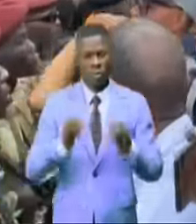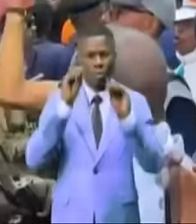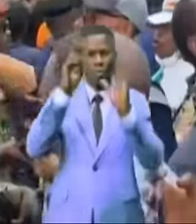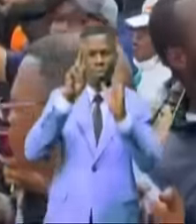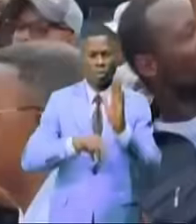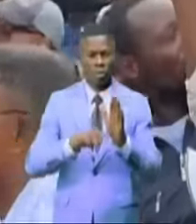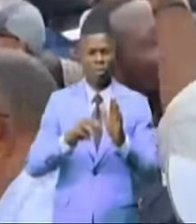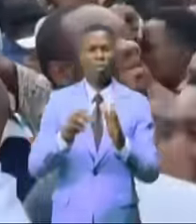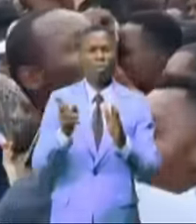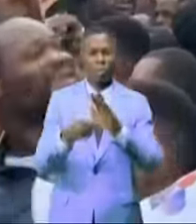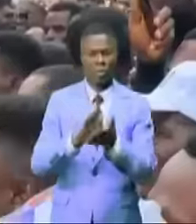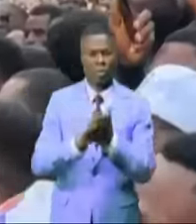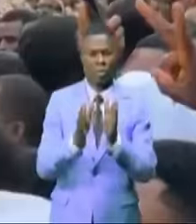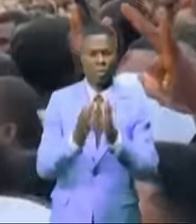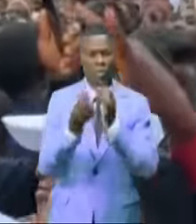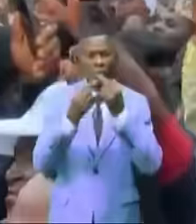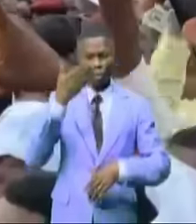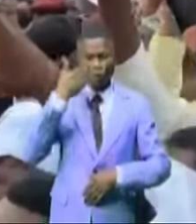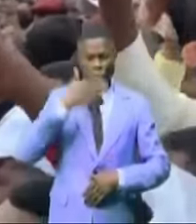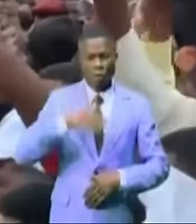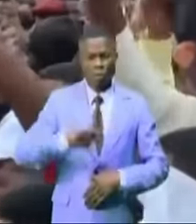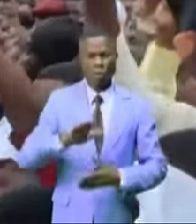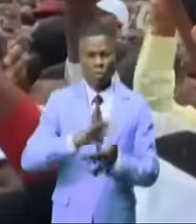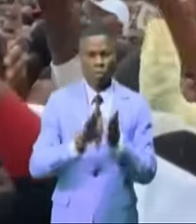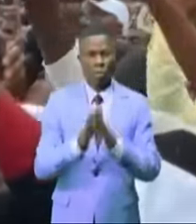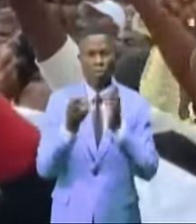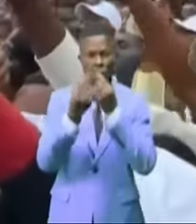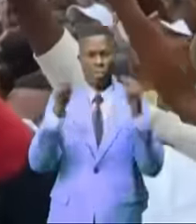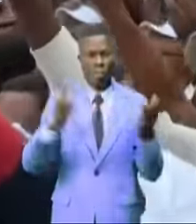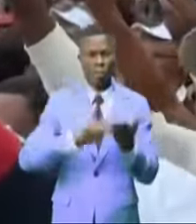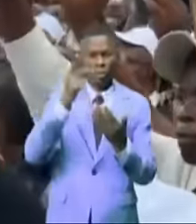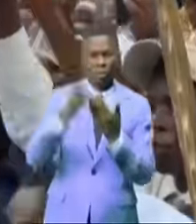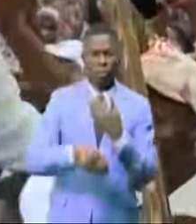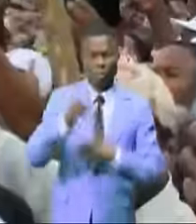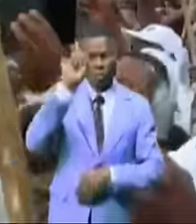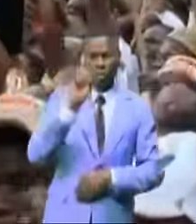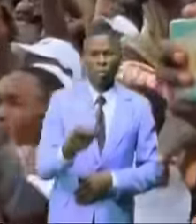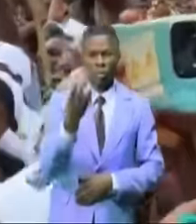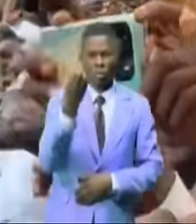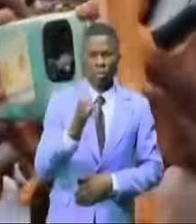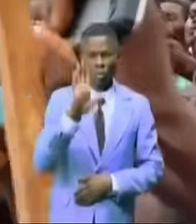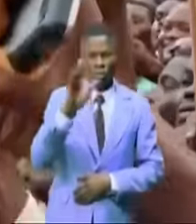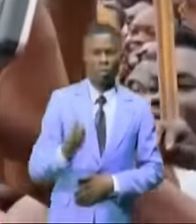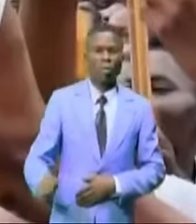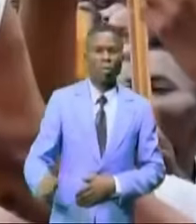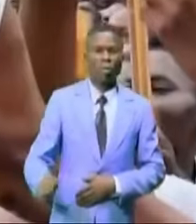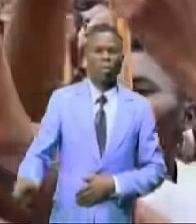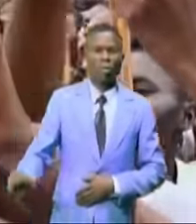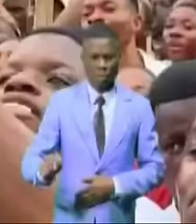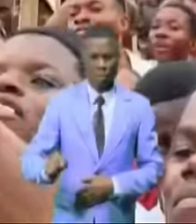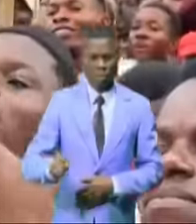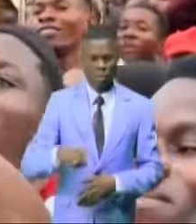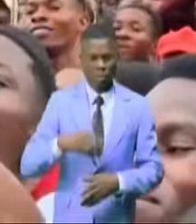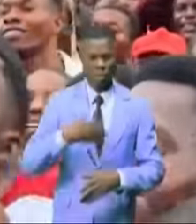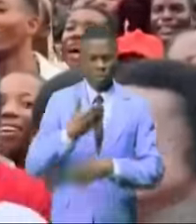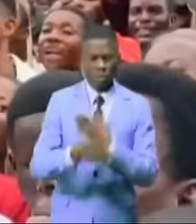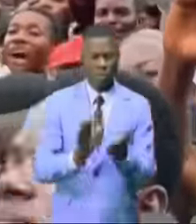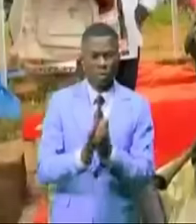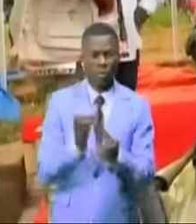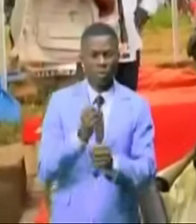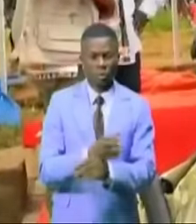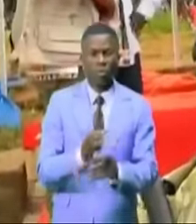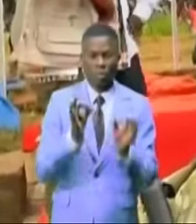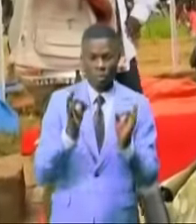l'enseignement primaire, la gratuité de la maternité, ainsi que le programme des 145 territoires qu'il compte.